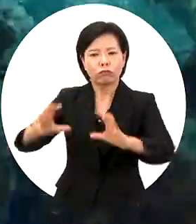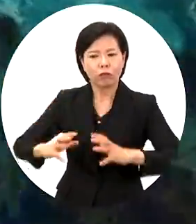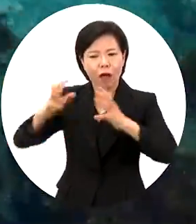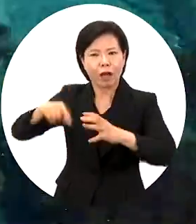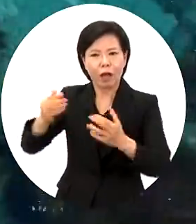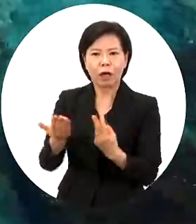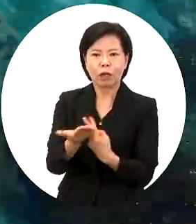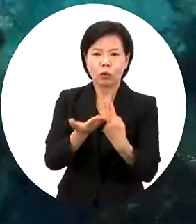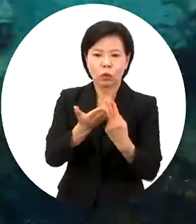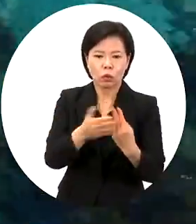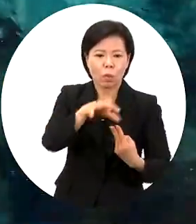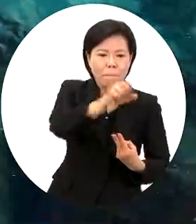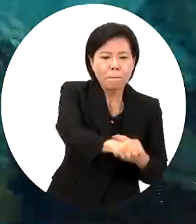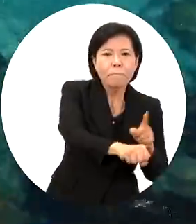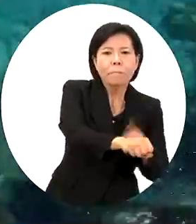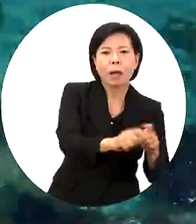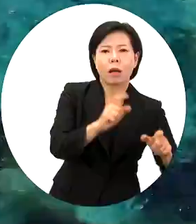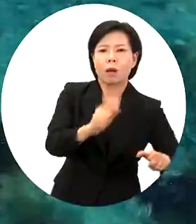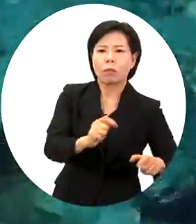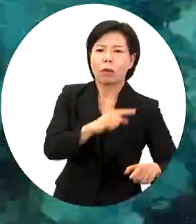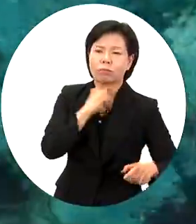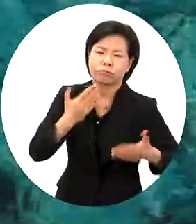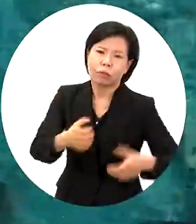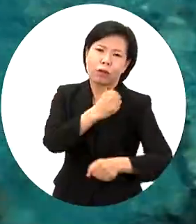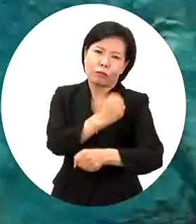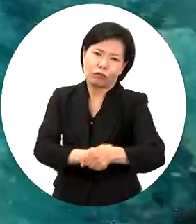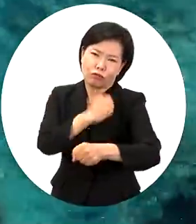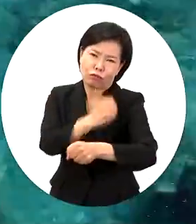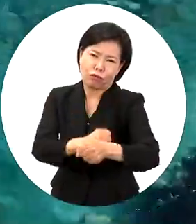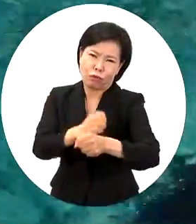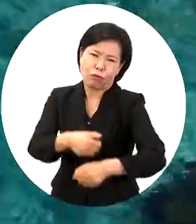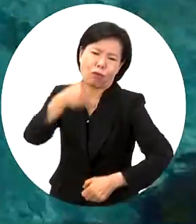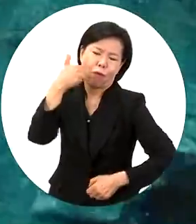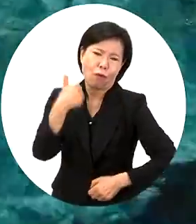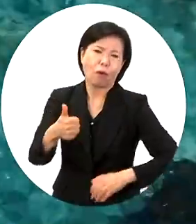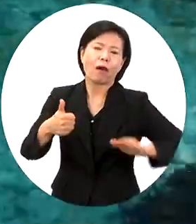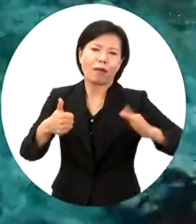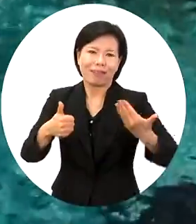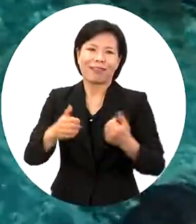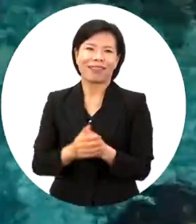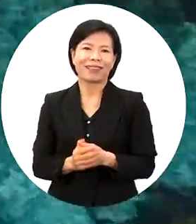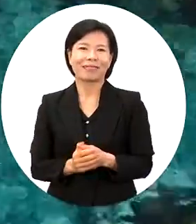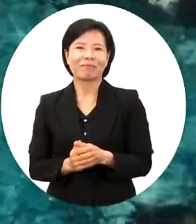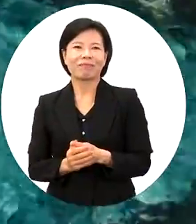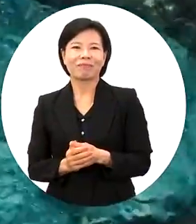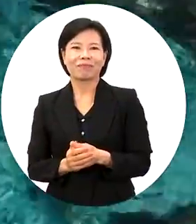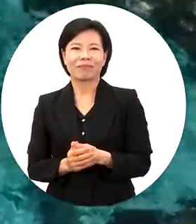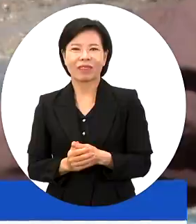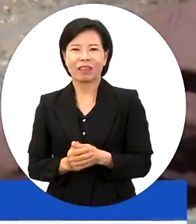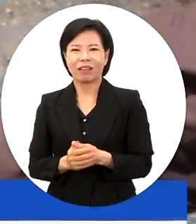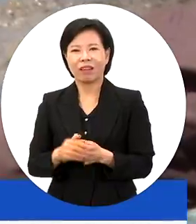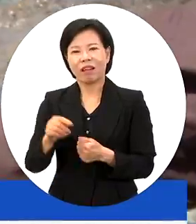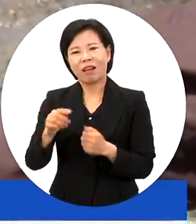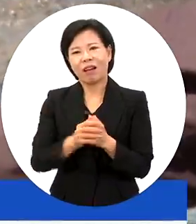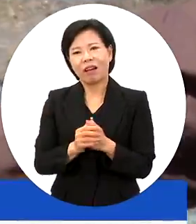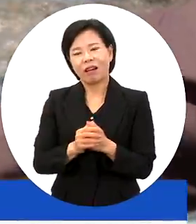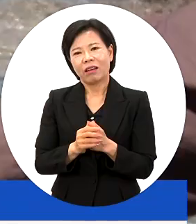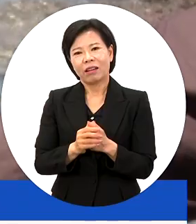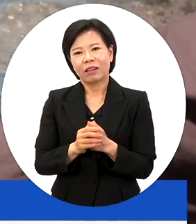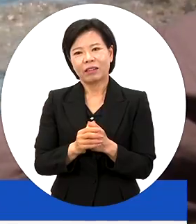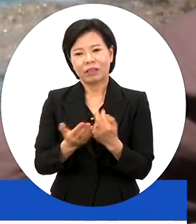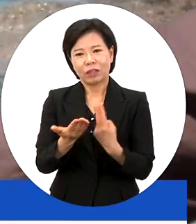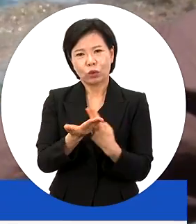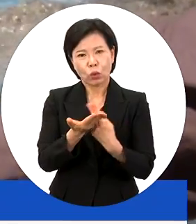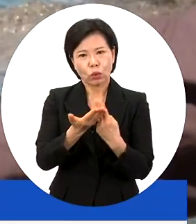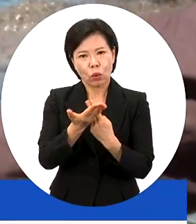대한민국 영토, 독도의 영유권 강화에 기여한 숨은 주역으로 평가받습니다. 그분들을